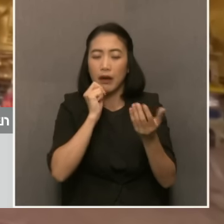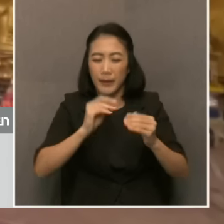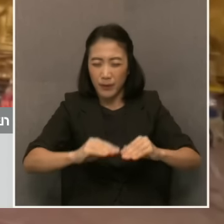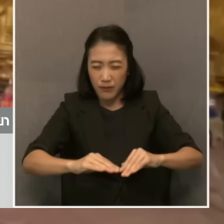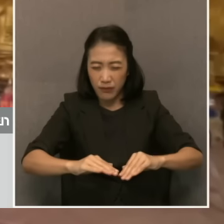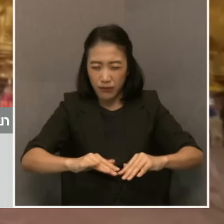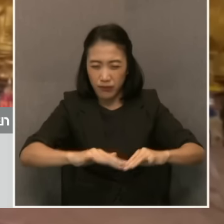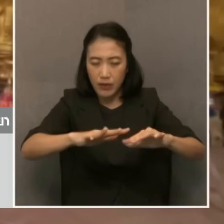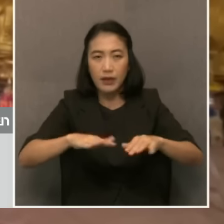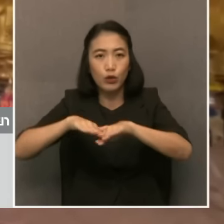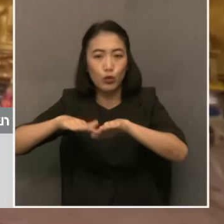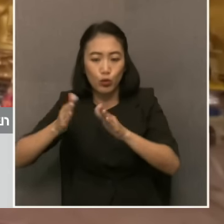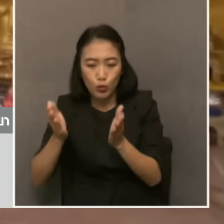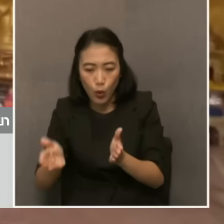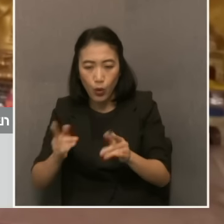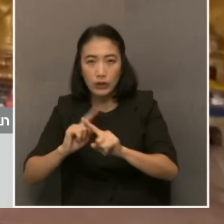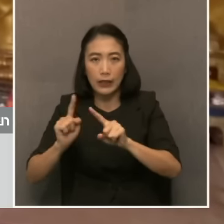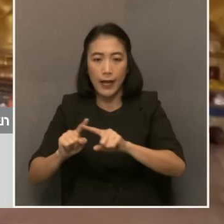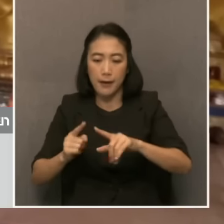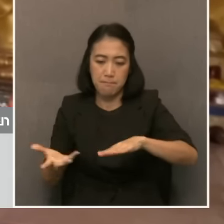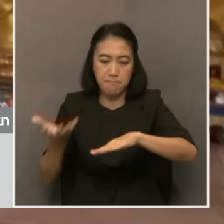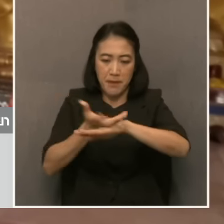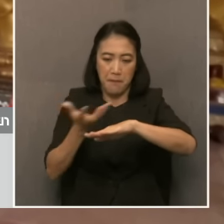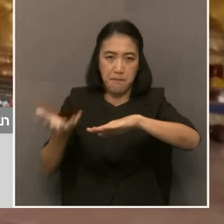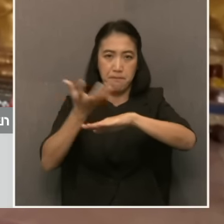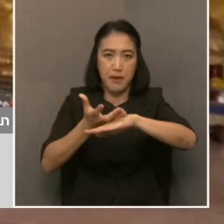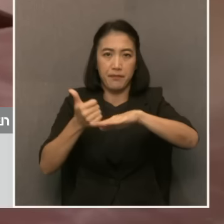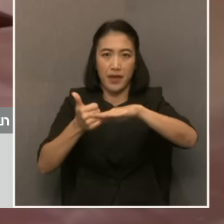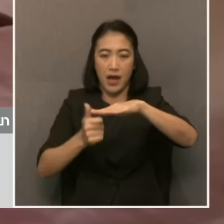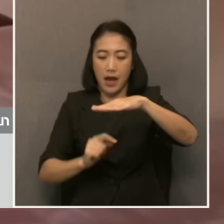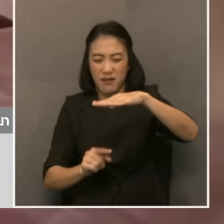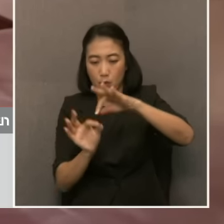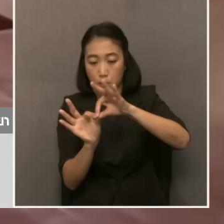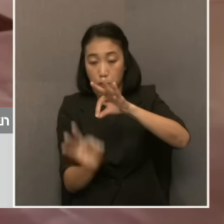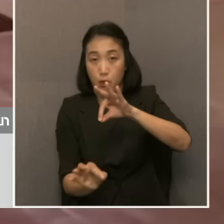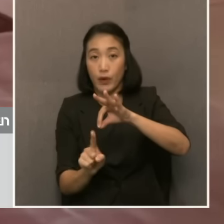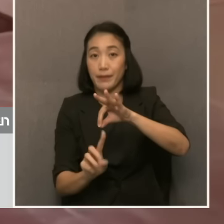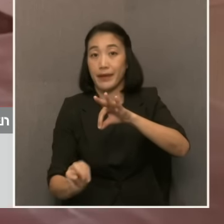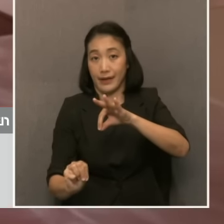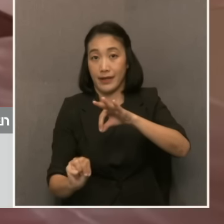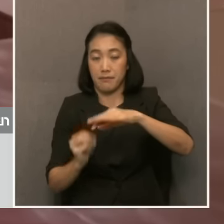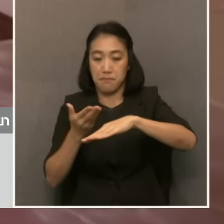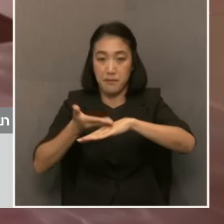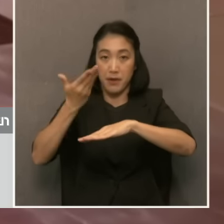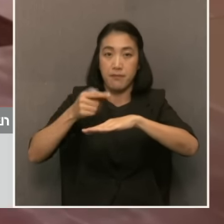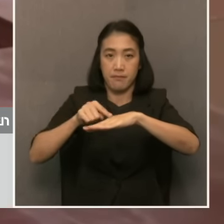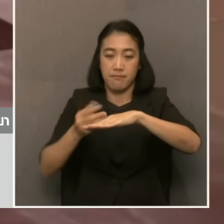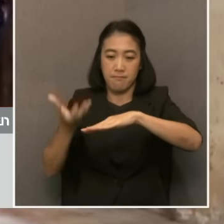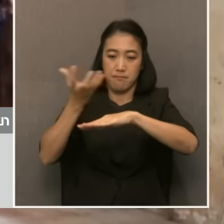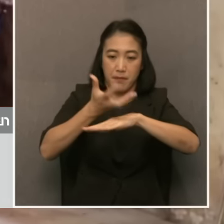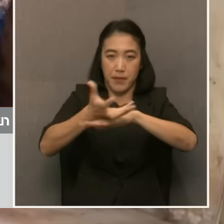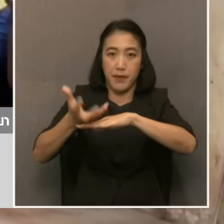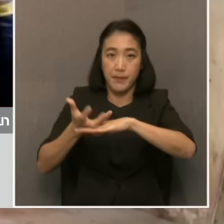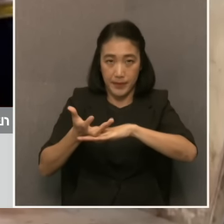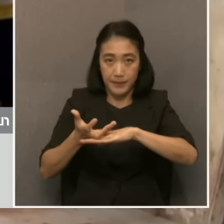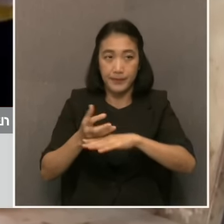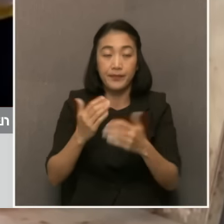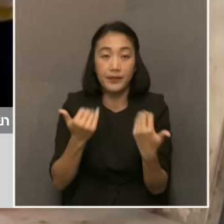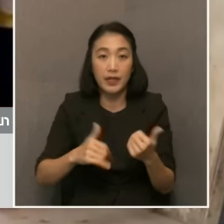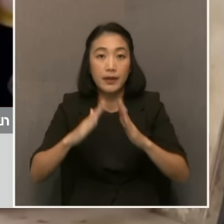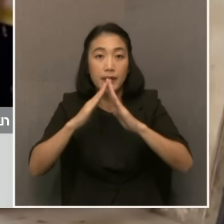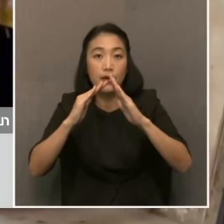ยกโต๊ะมาหนุนข้าวของให้สูงขึ้นจากพื้นโบสถ์อีก 1เมตนะคะเจ้าอาวาสวัดตะกูบอกนะคะว่าตอนนี้